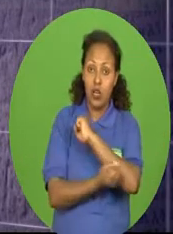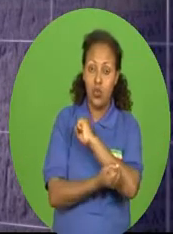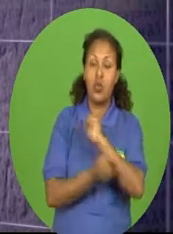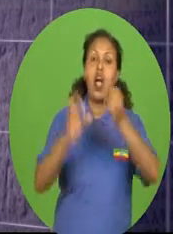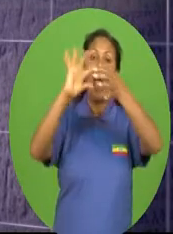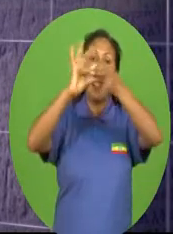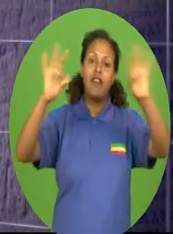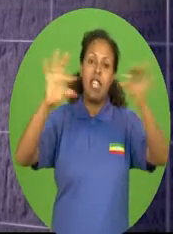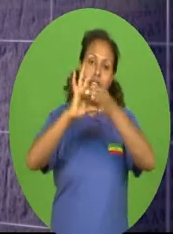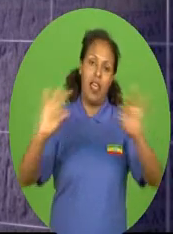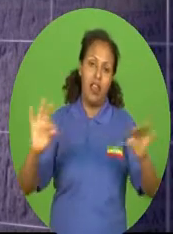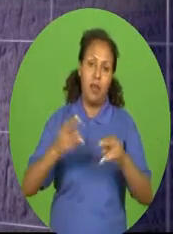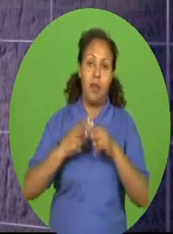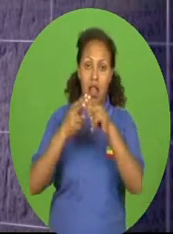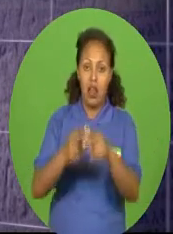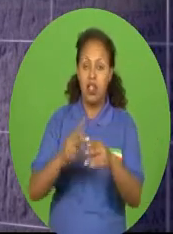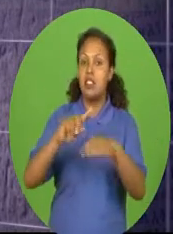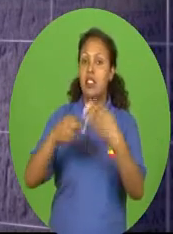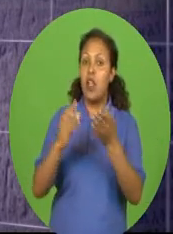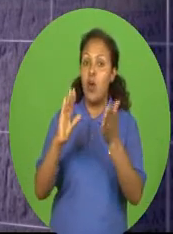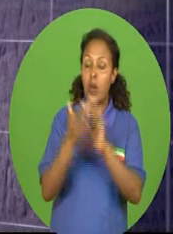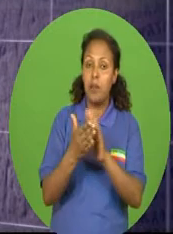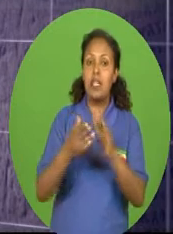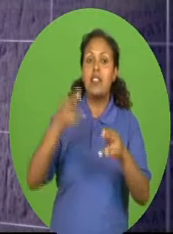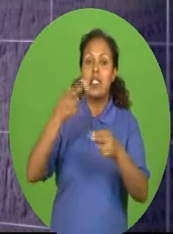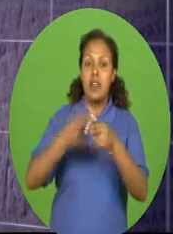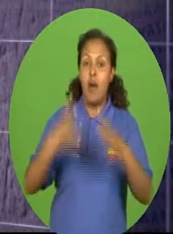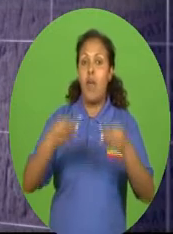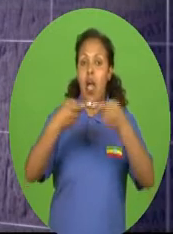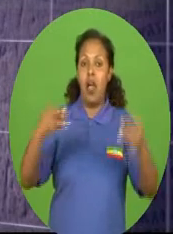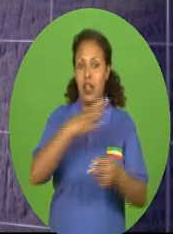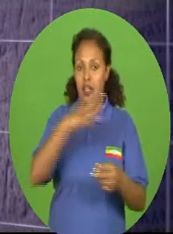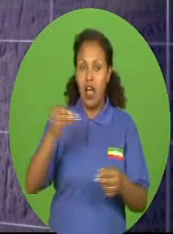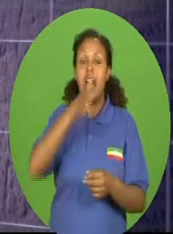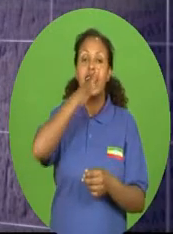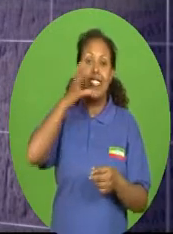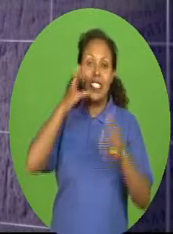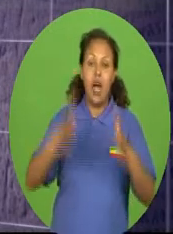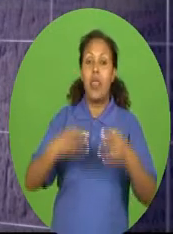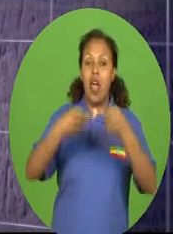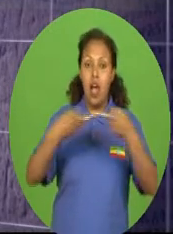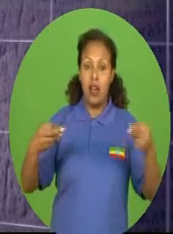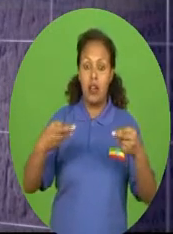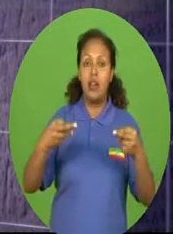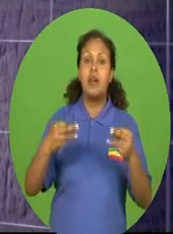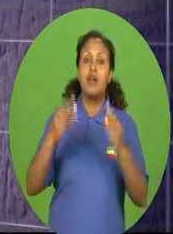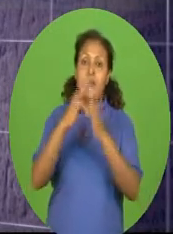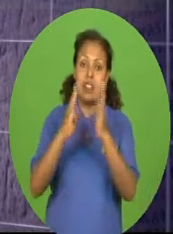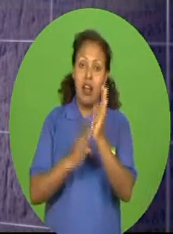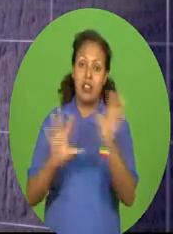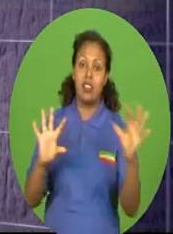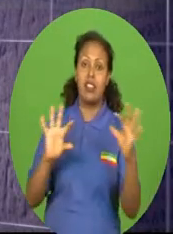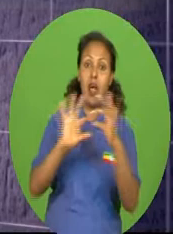ሲመሰርቱ አረፍተ ነገር ይባላል። ስለሆነም ስማዊ ሀረግና ግሳዊ ሀረግ